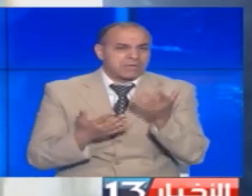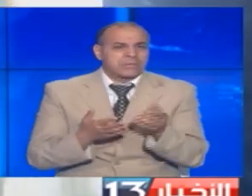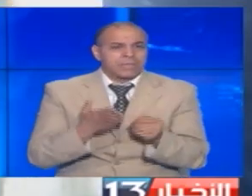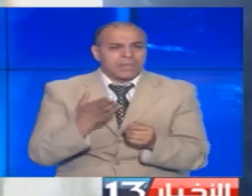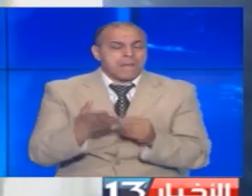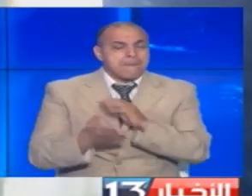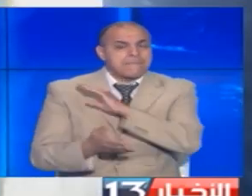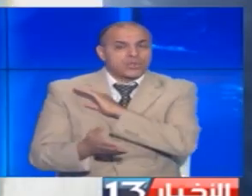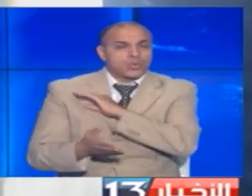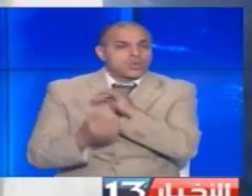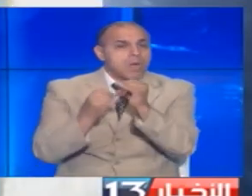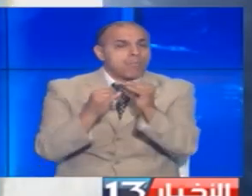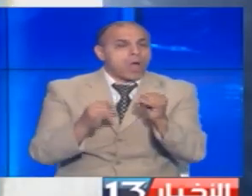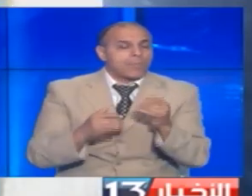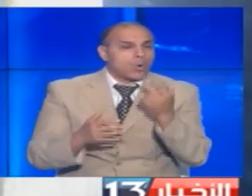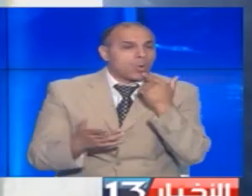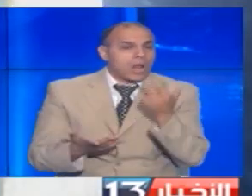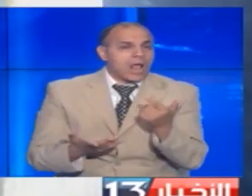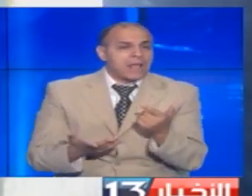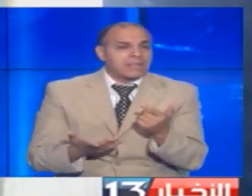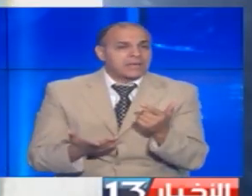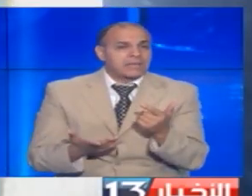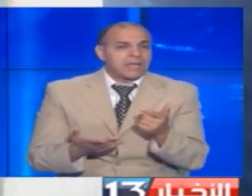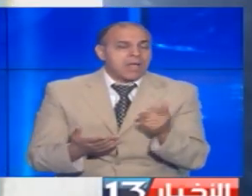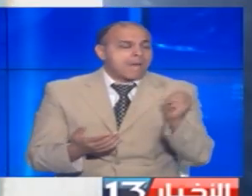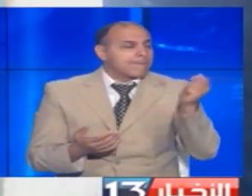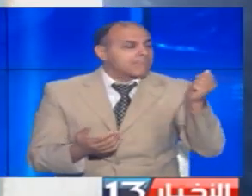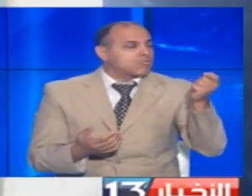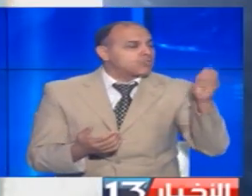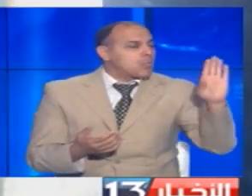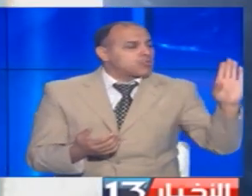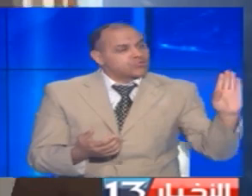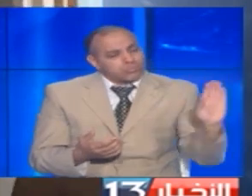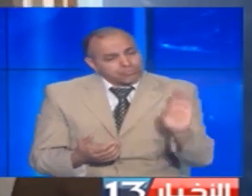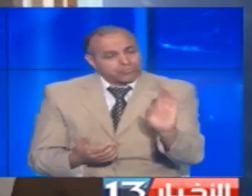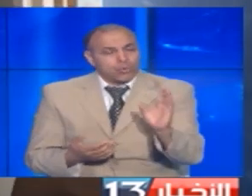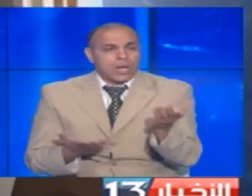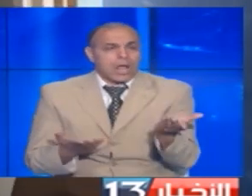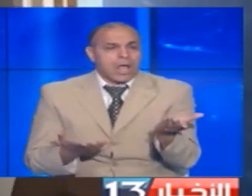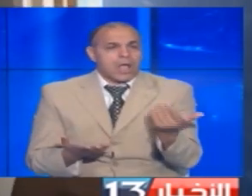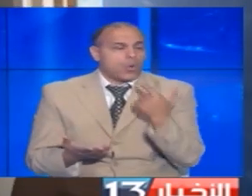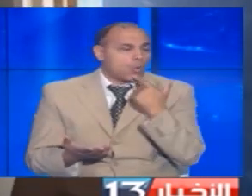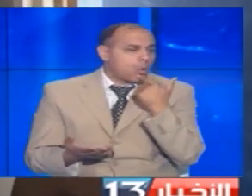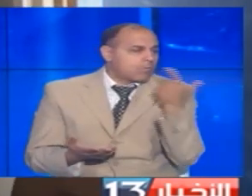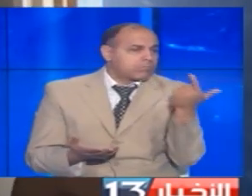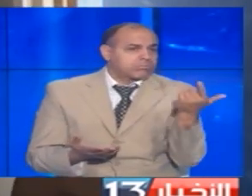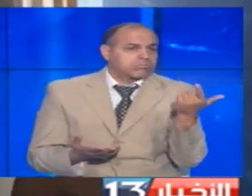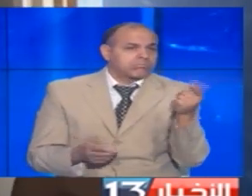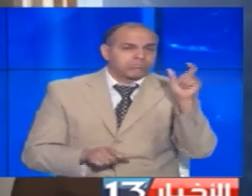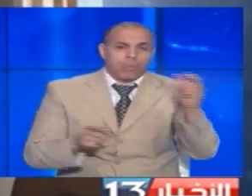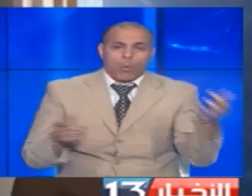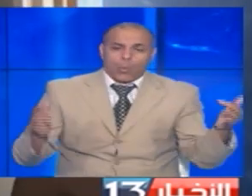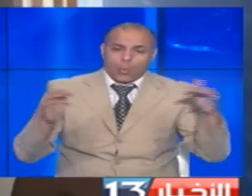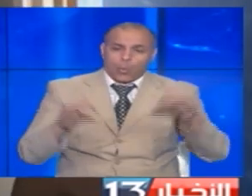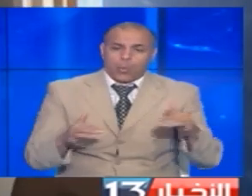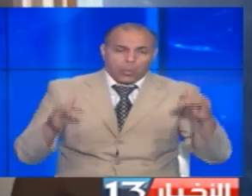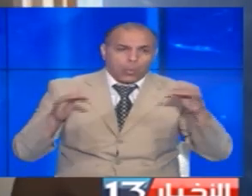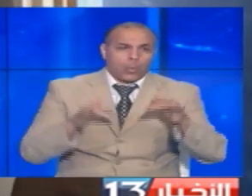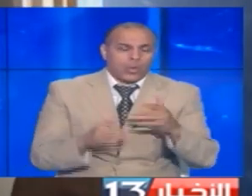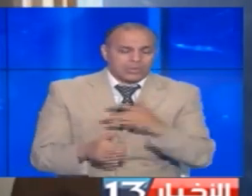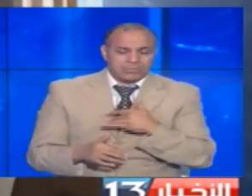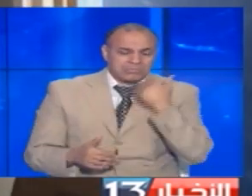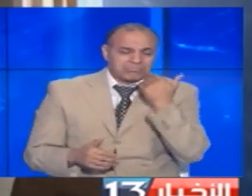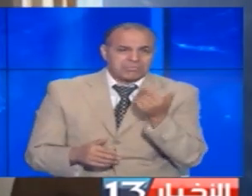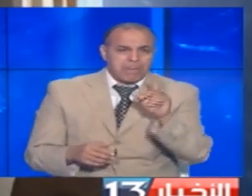المسؤولين عن المخيمين ولي الامر من زاويه اخرى ويقوم على عادات النازحين او استخدامهم غير سليم